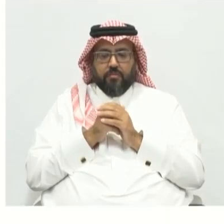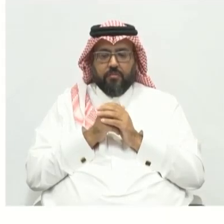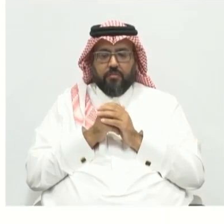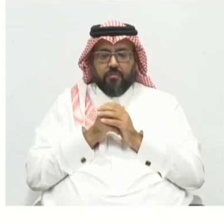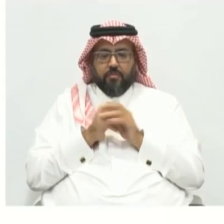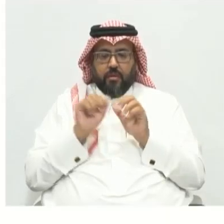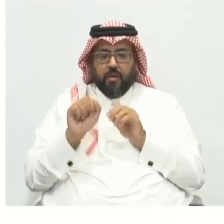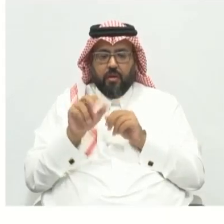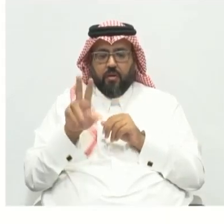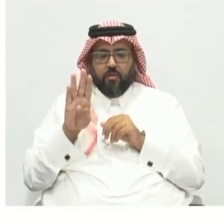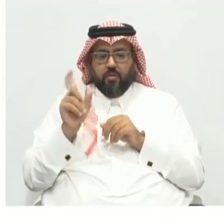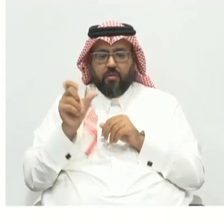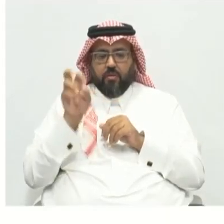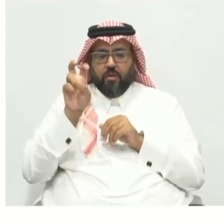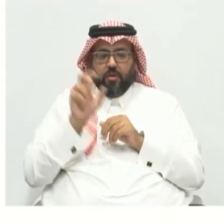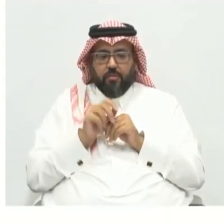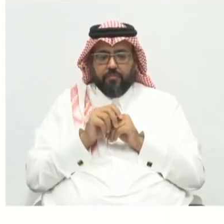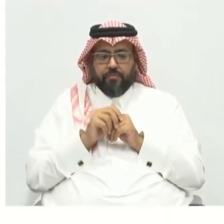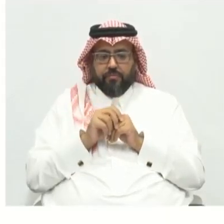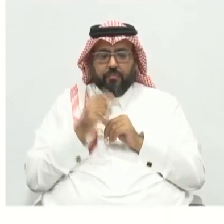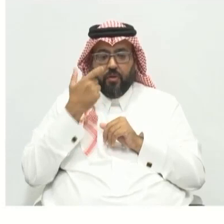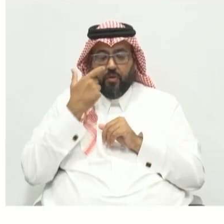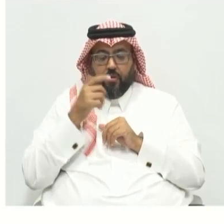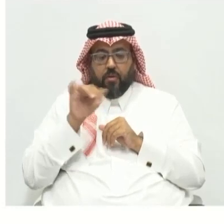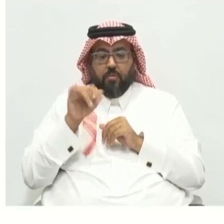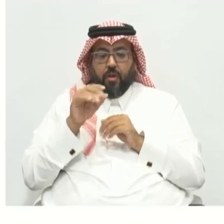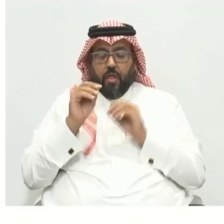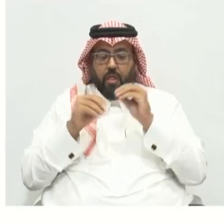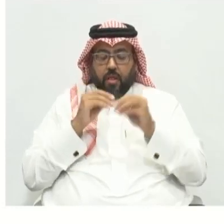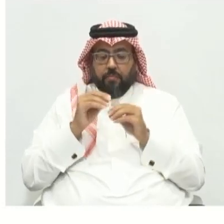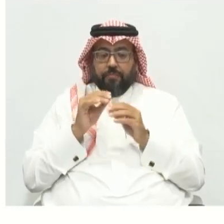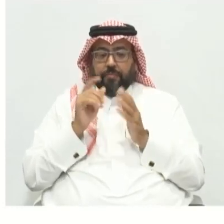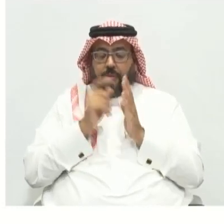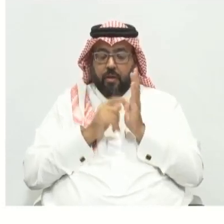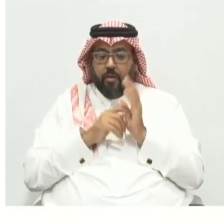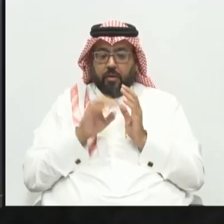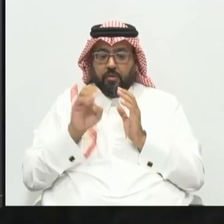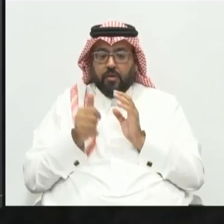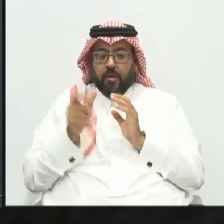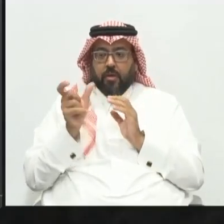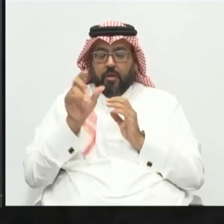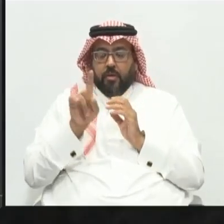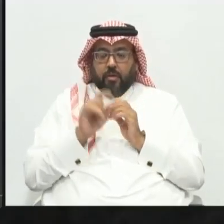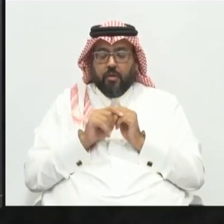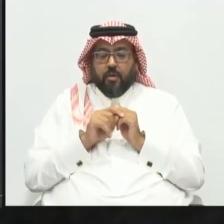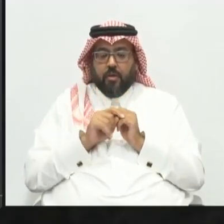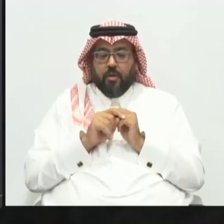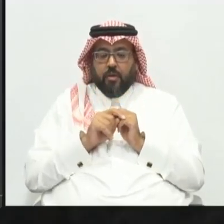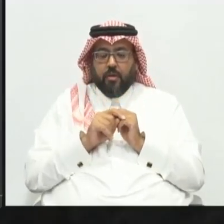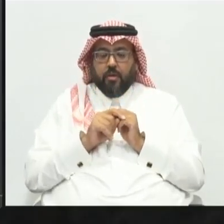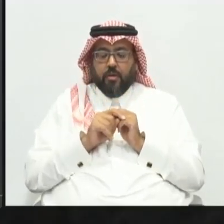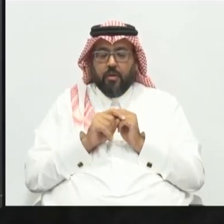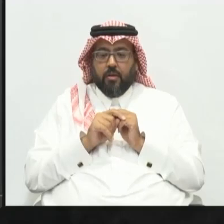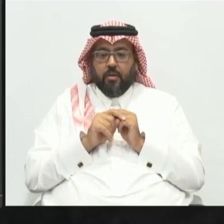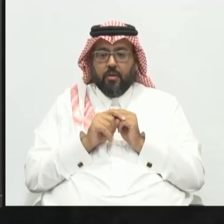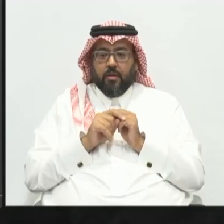الالكترونيه لذلك نلاحظ ان المنظم سعى الى تنظيم هذا الجانب سعى الى تنظيم هذا الجانب